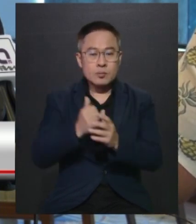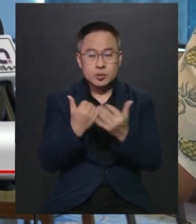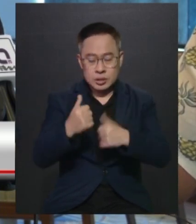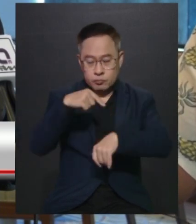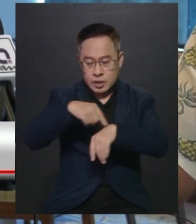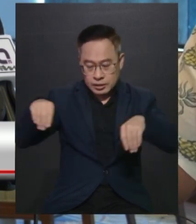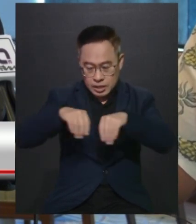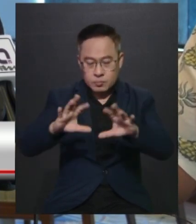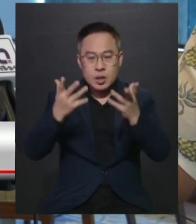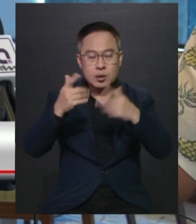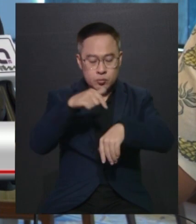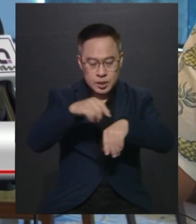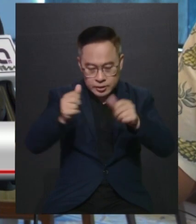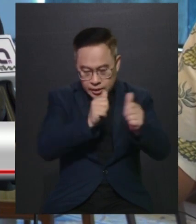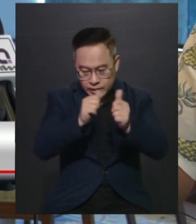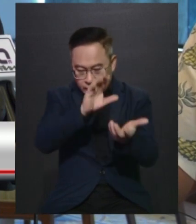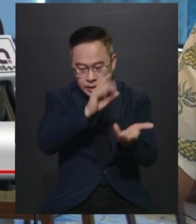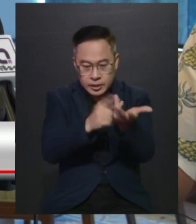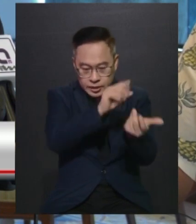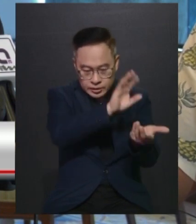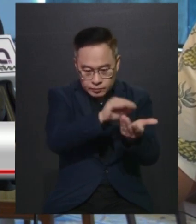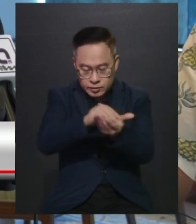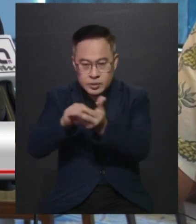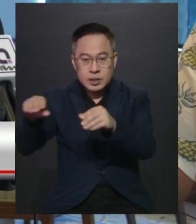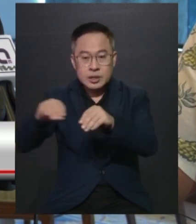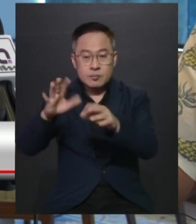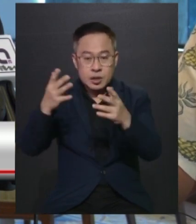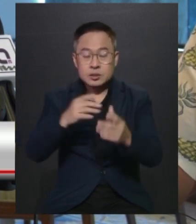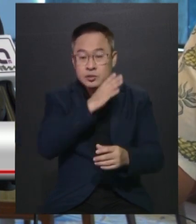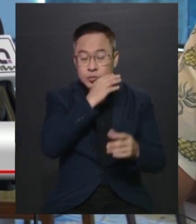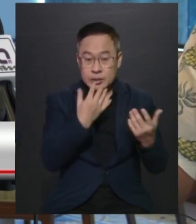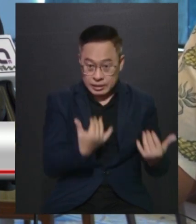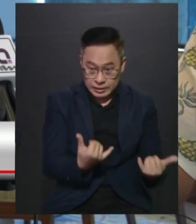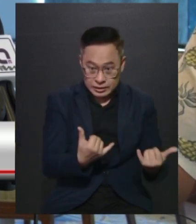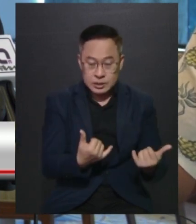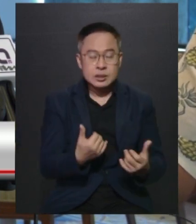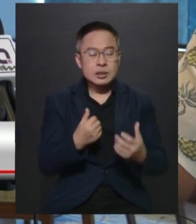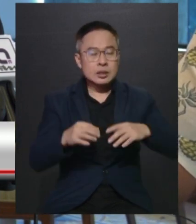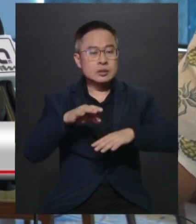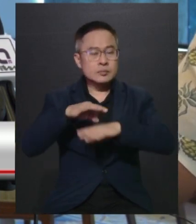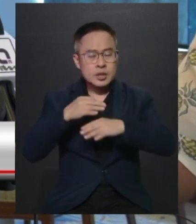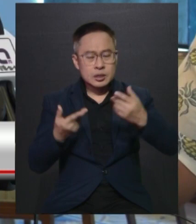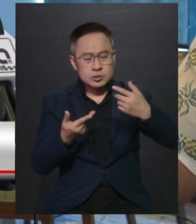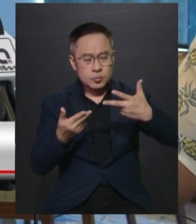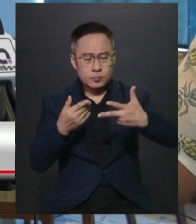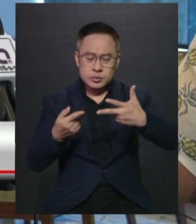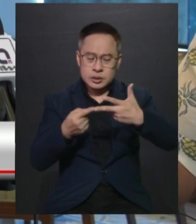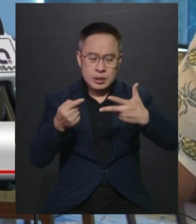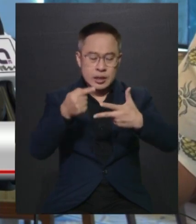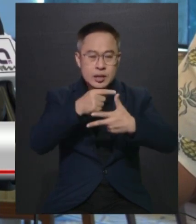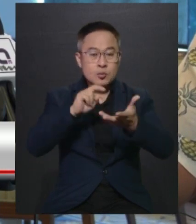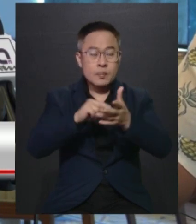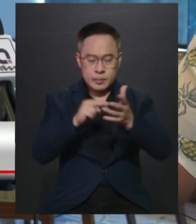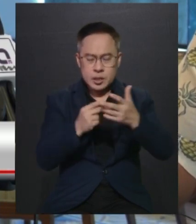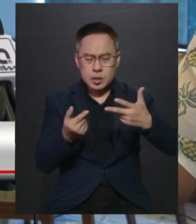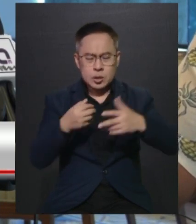การแล้วนะครับก็ถ้าเราสามารถทำผลงานในรายการนี้ได้ดีเนี่ยก็จะมีทำให้เรามีโอกาส